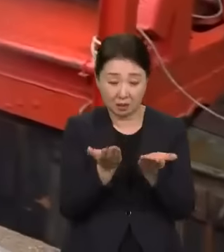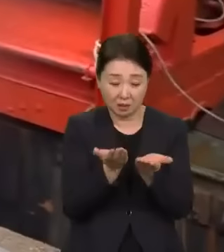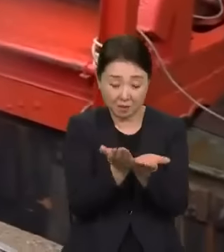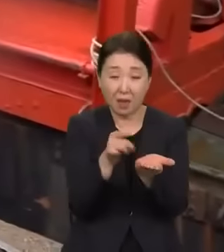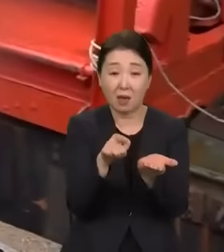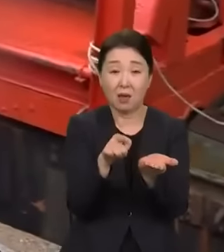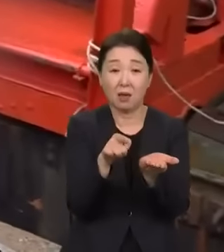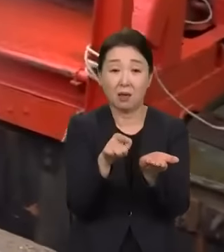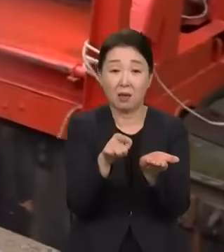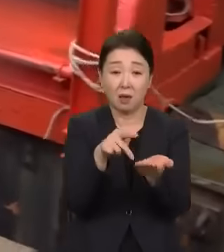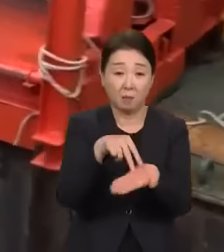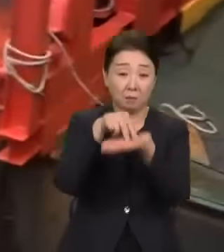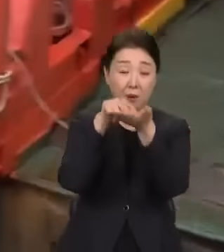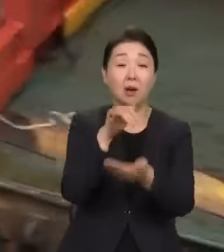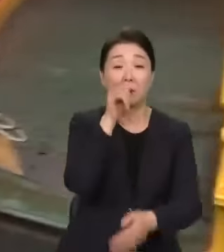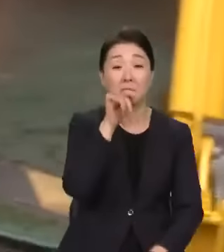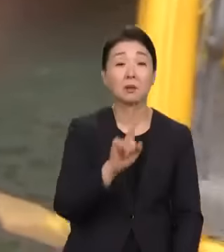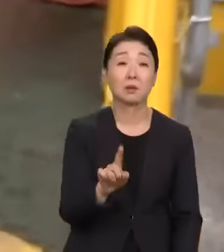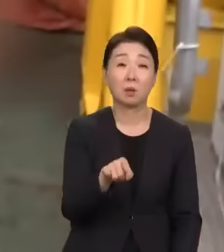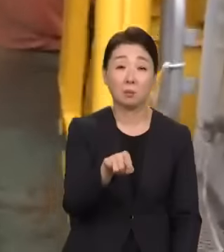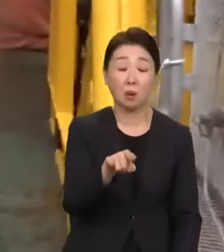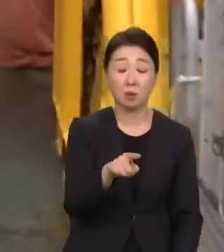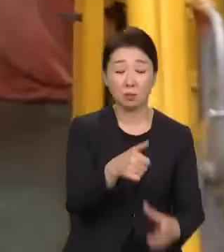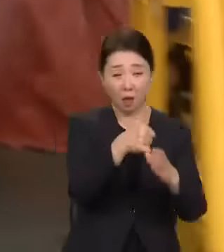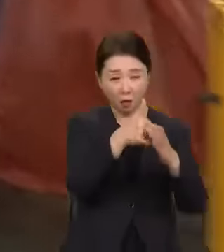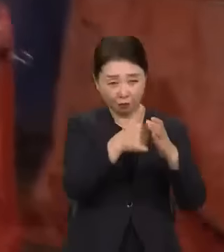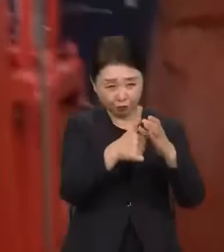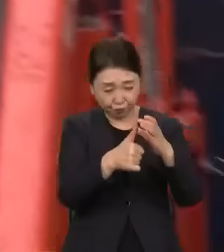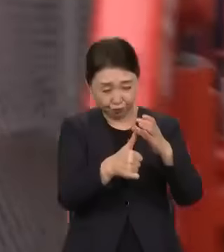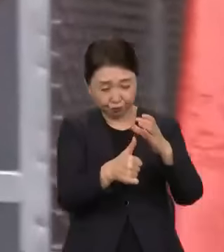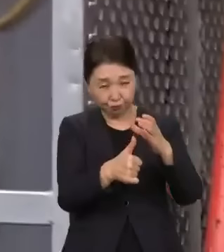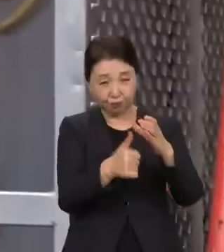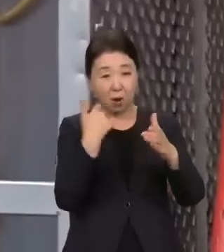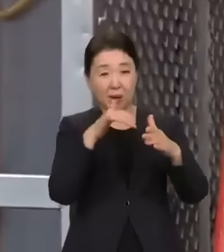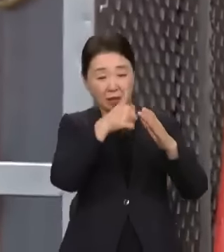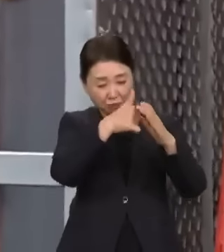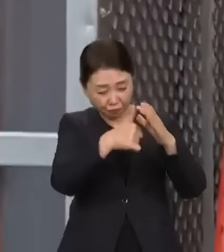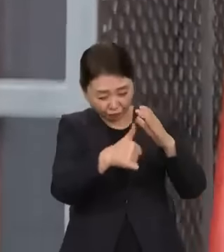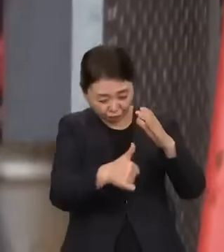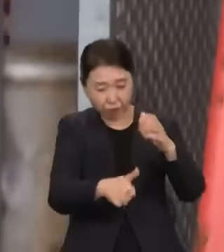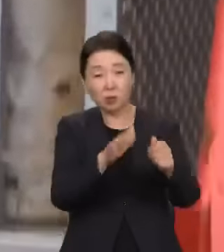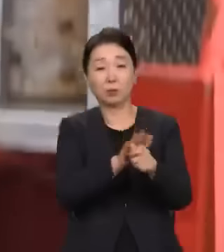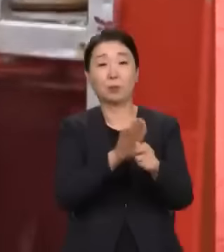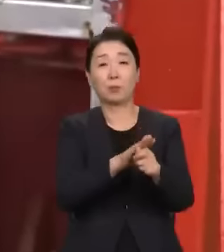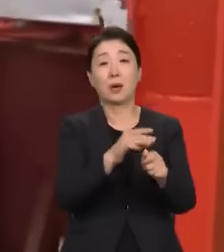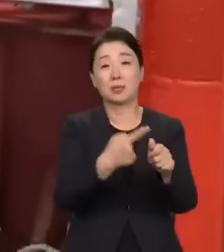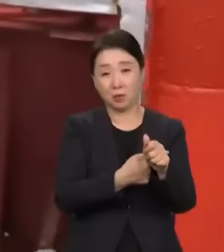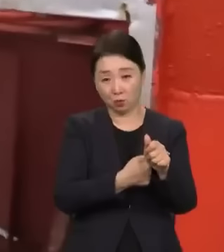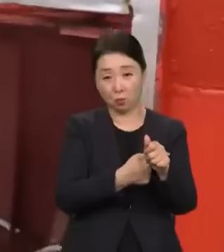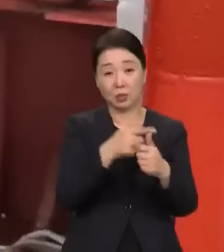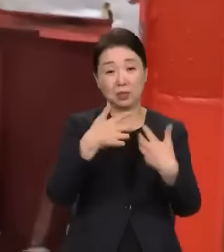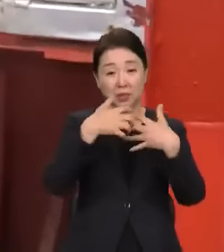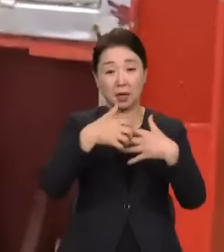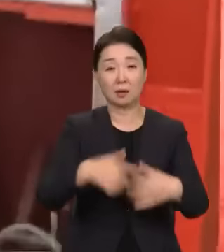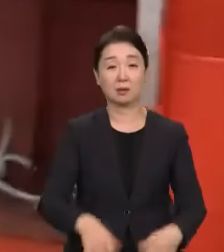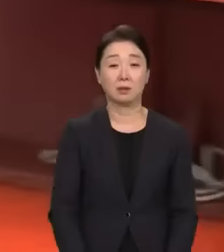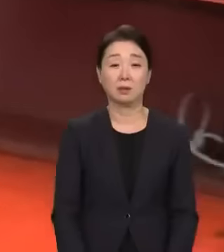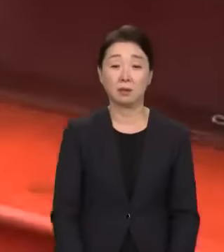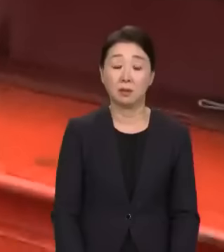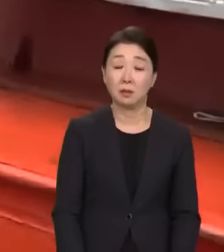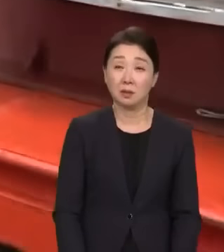여기 보시면 이 엘리베이터까지 생긴 것이 바로 심해 잠수사를 바다 아래까지 투입시켜주는 자동 이송 장치입니다. 지금은